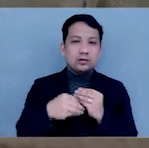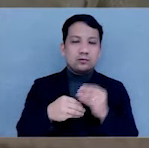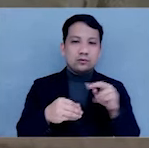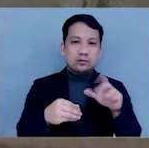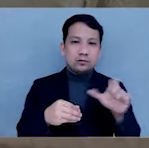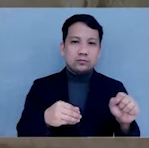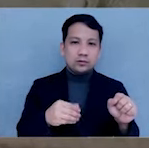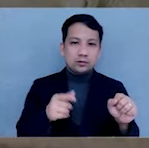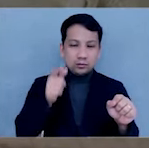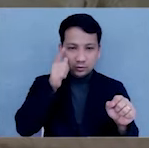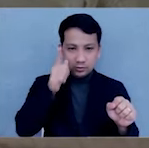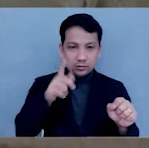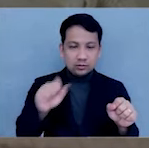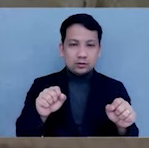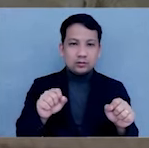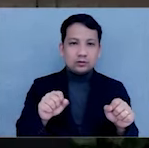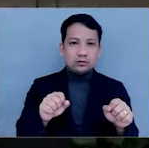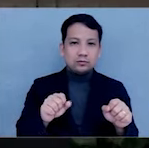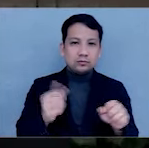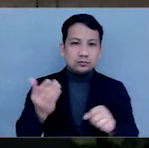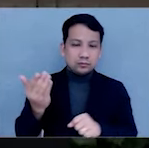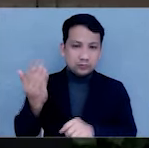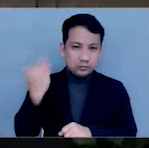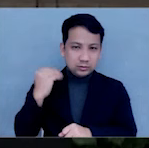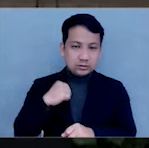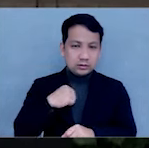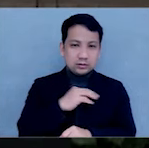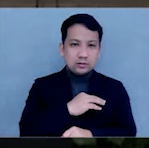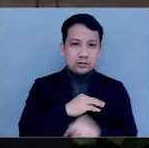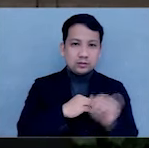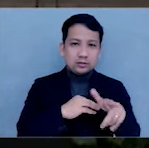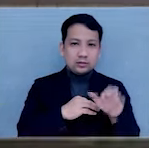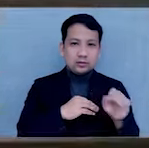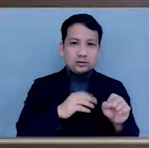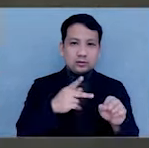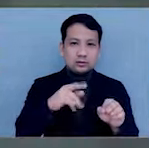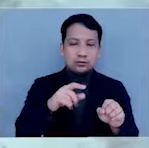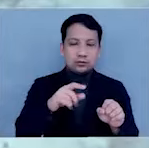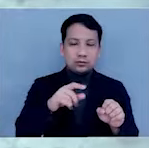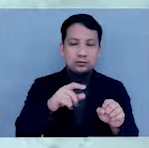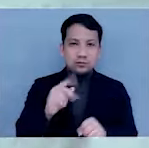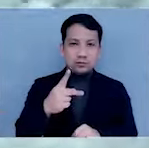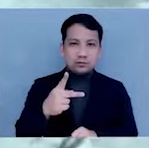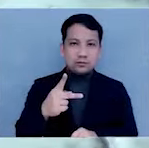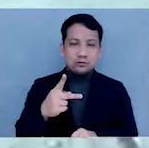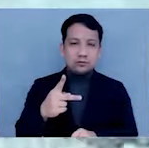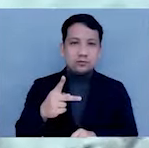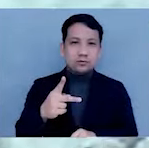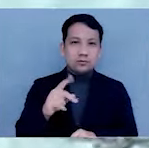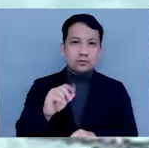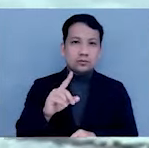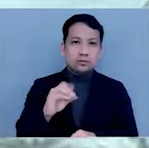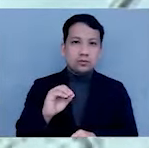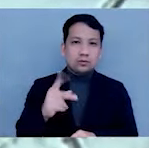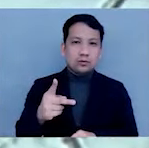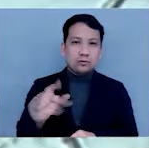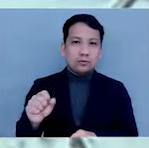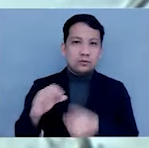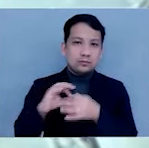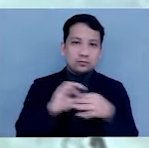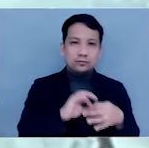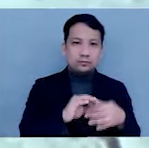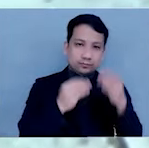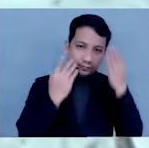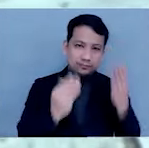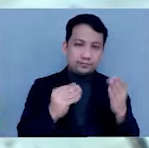Edilberto Leonardo, at ang dating nilang tauhan na si Sergeant Jeremy Kausapin alias Tok. Iniimbestigahan din kung konektado ba ang pagpatay